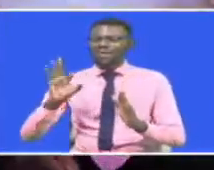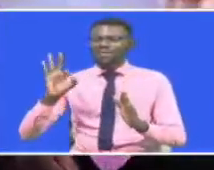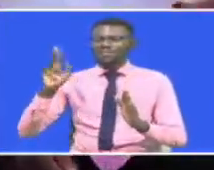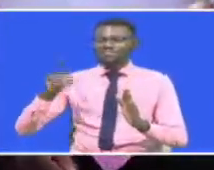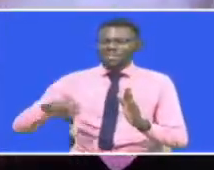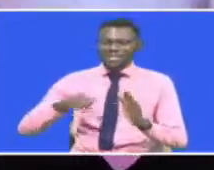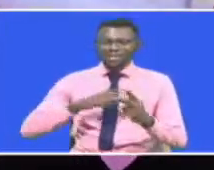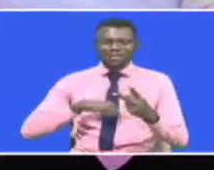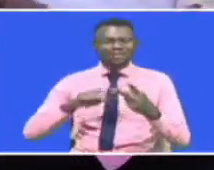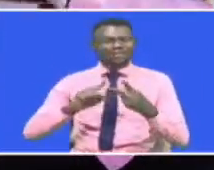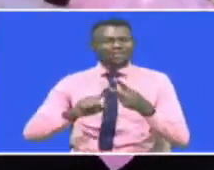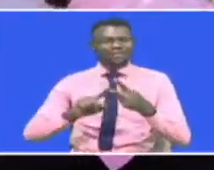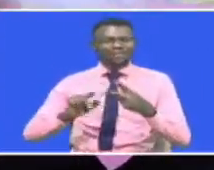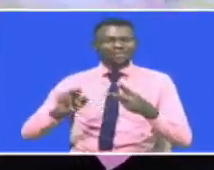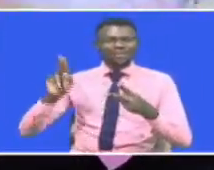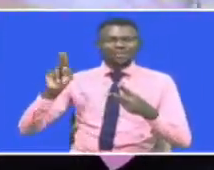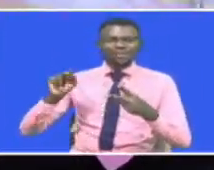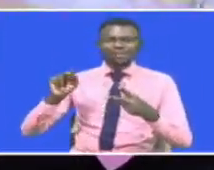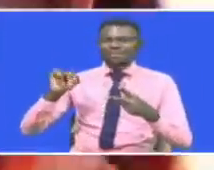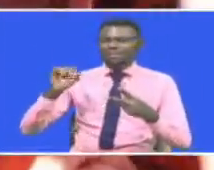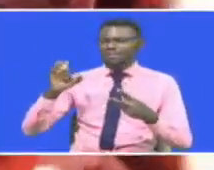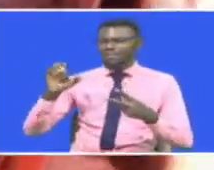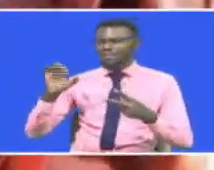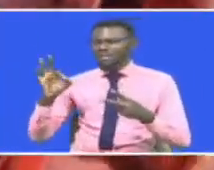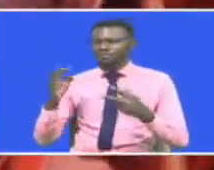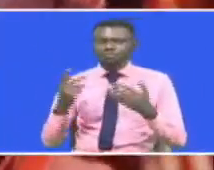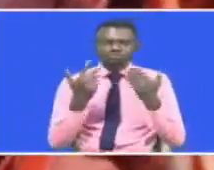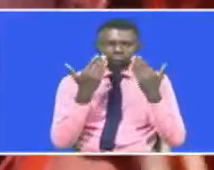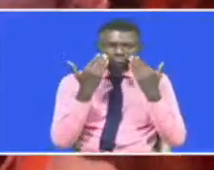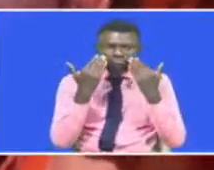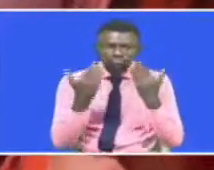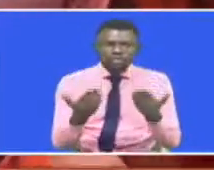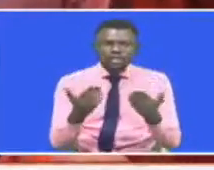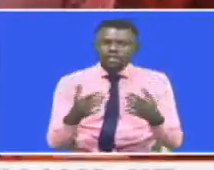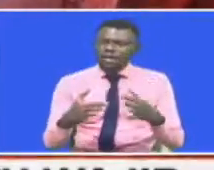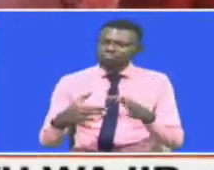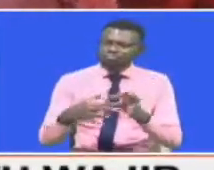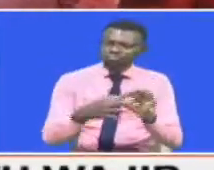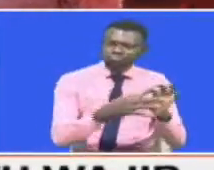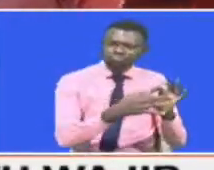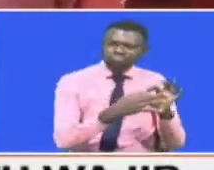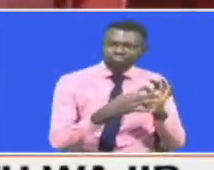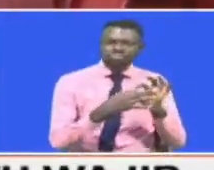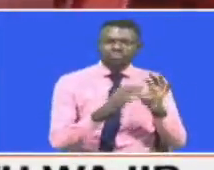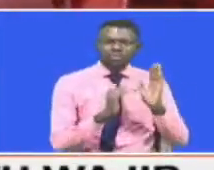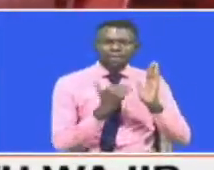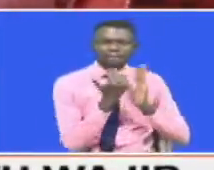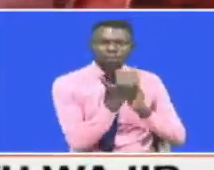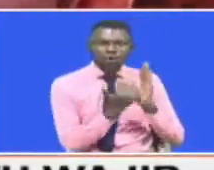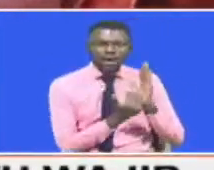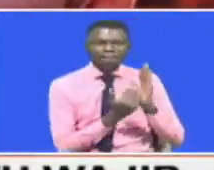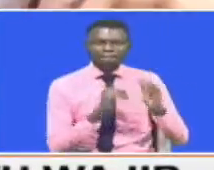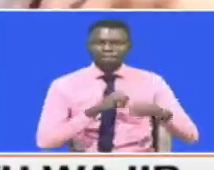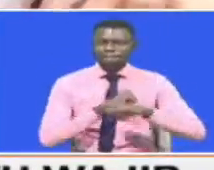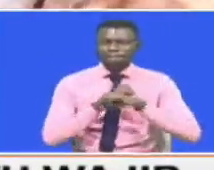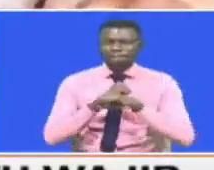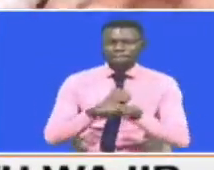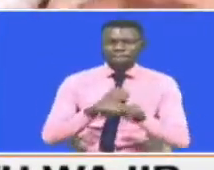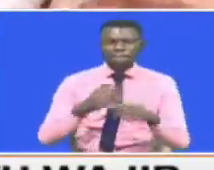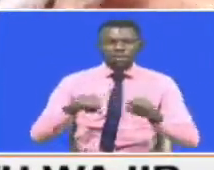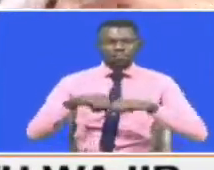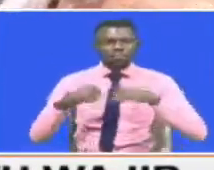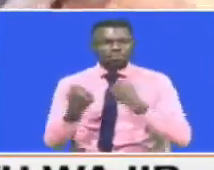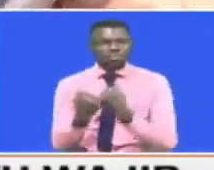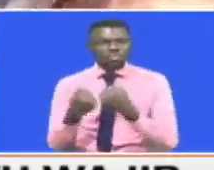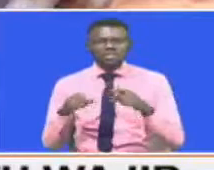la UNICEF kutathmini mafanikio ya ushirikiano unaoendelea katika programu za ulinzi na ulinzi wa kijamii na washirika